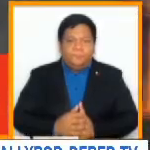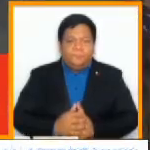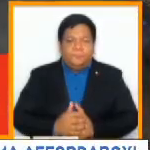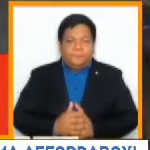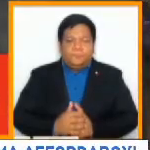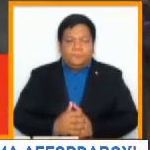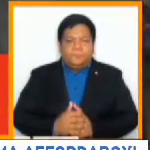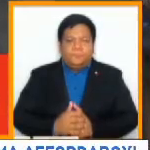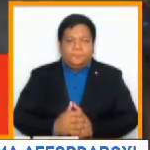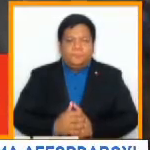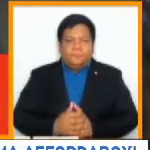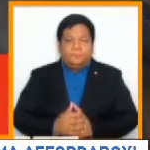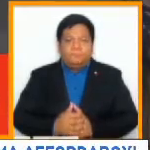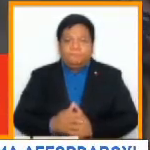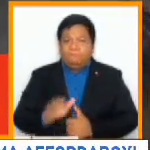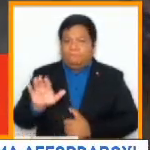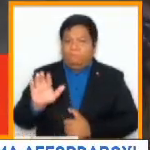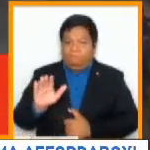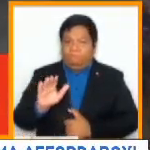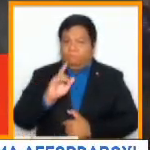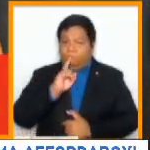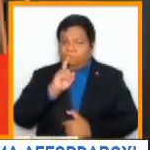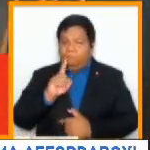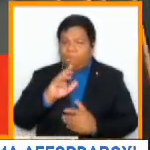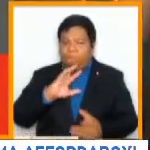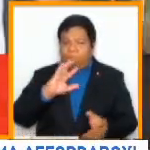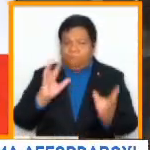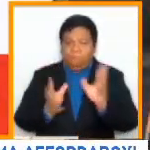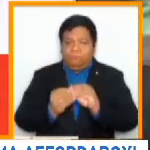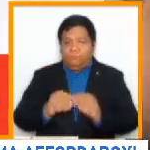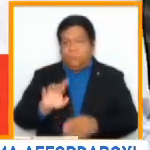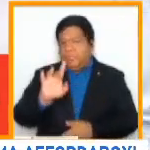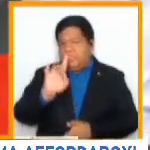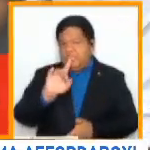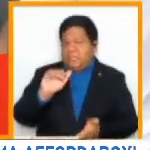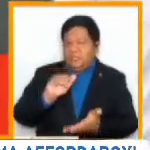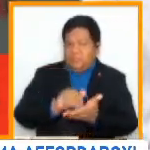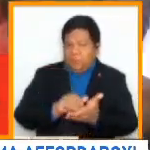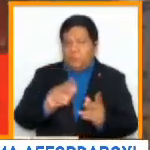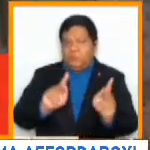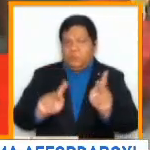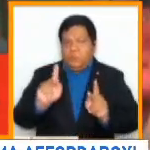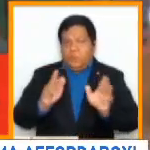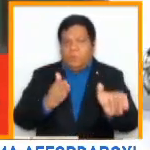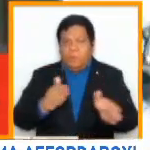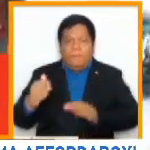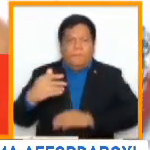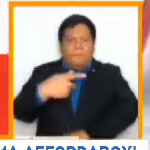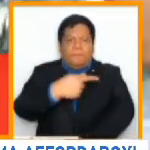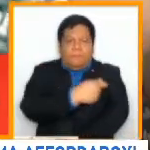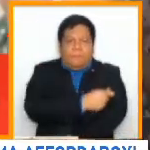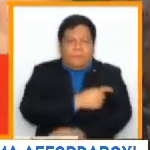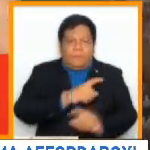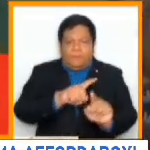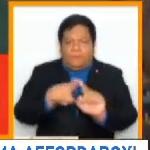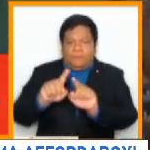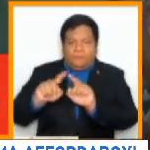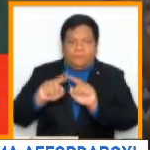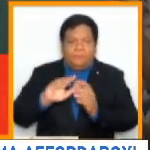Connie, sa kabuuan, nasa 8,000 residente ang nakatakdang bakunahan ngayong araw sa iba't ibang vaccination sites sa buong lungsod ng